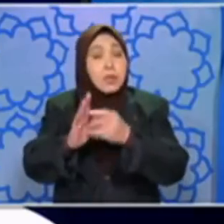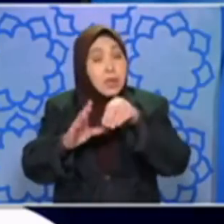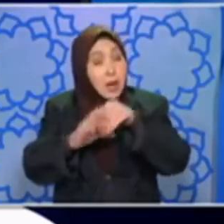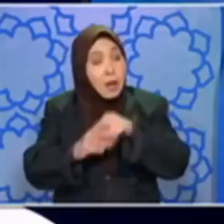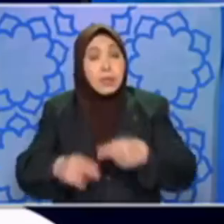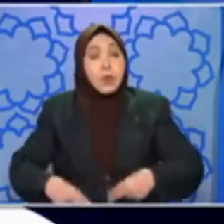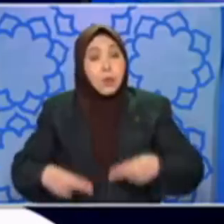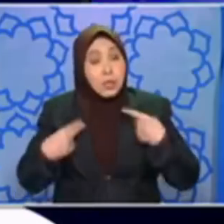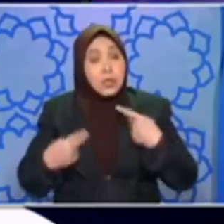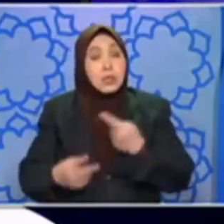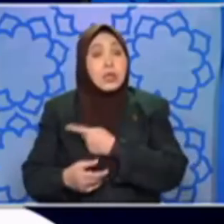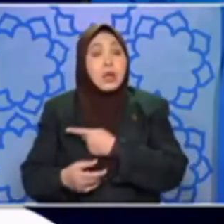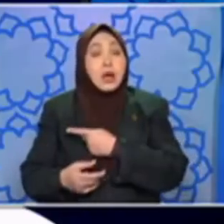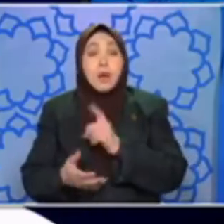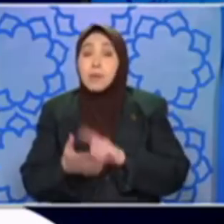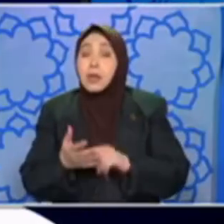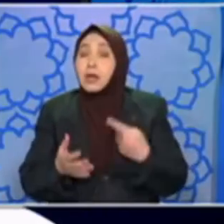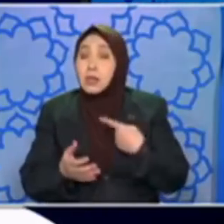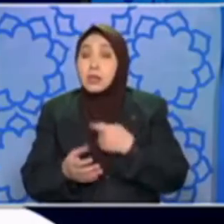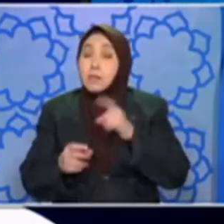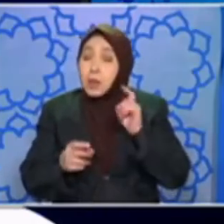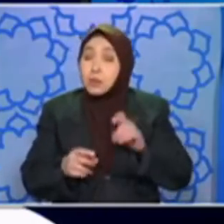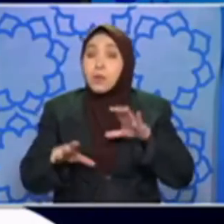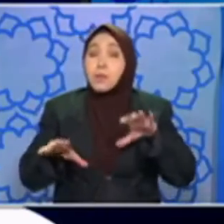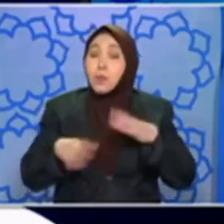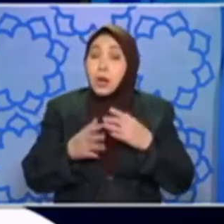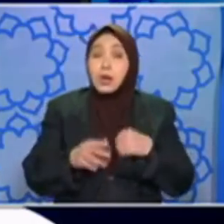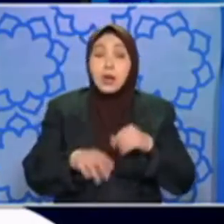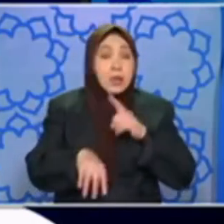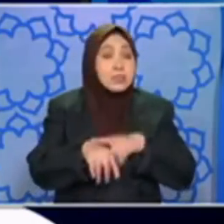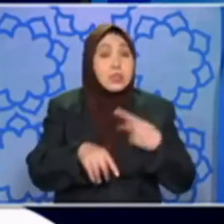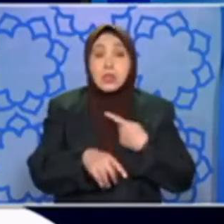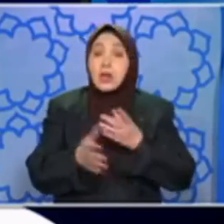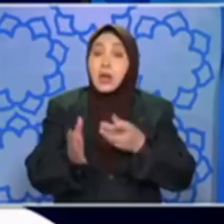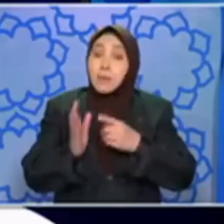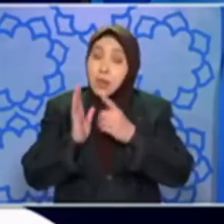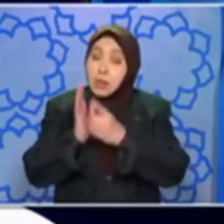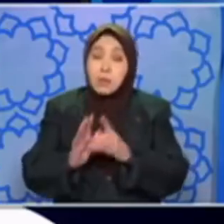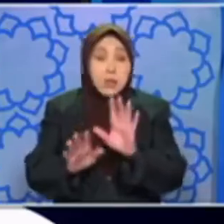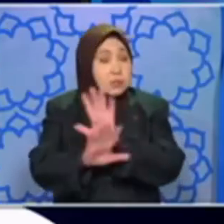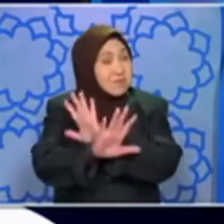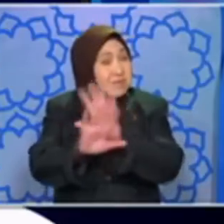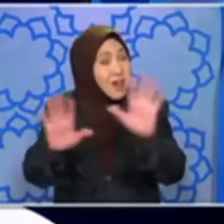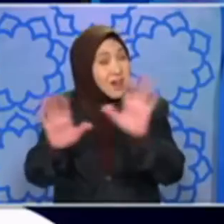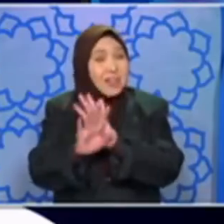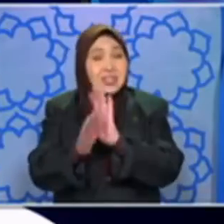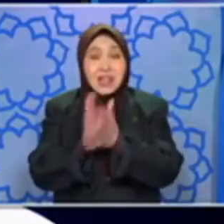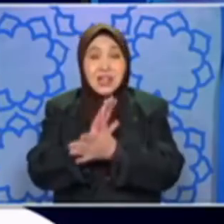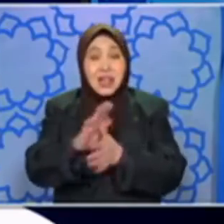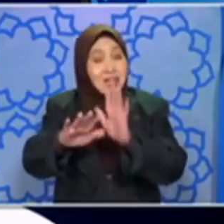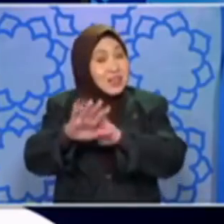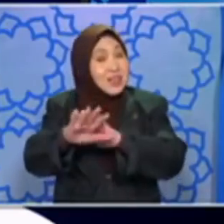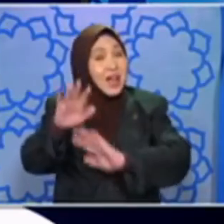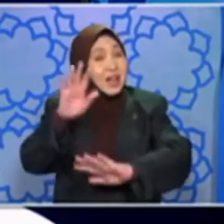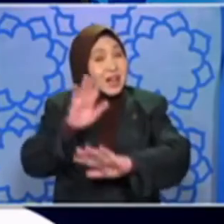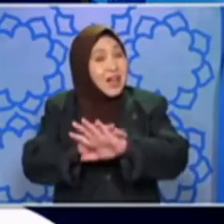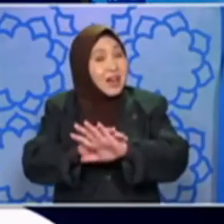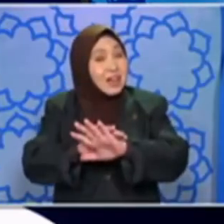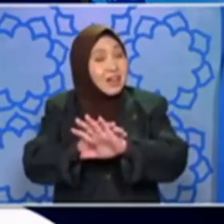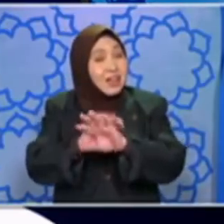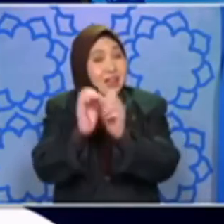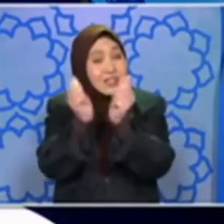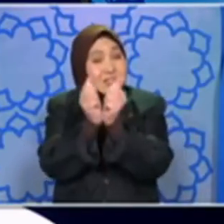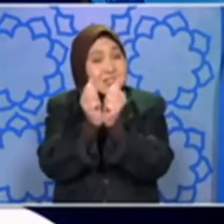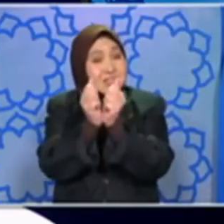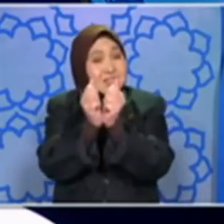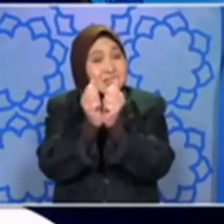seharian? Wala taj'al yadaka ma'lulatan ila unuqik. Jangan kamu jadikan tangan kamu itu terbelenggu di